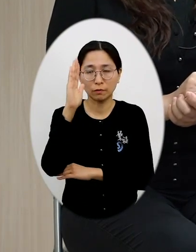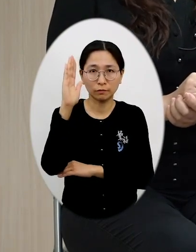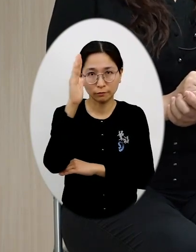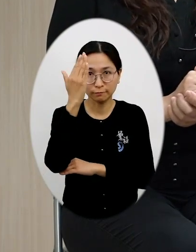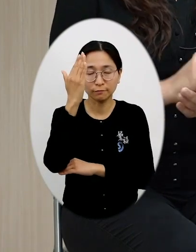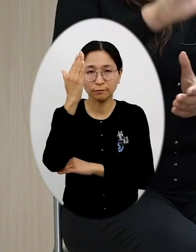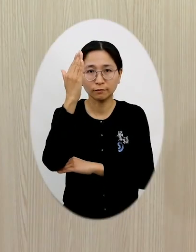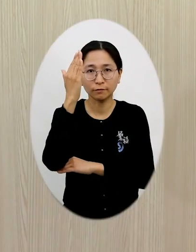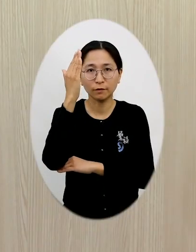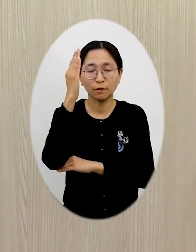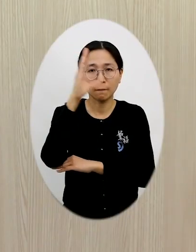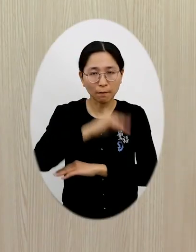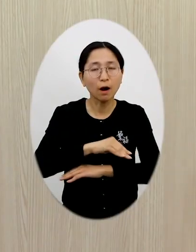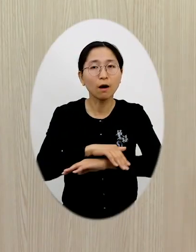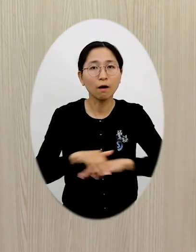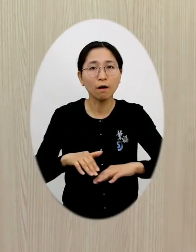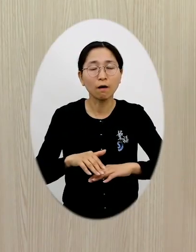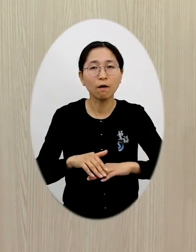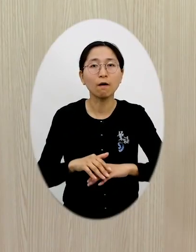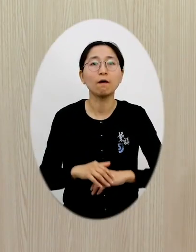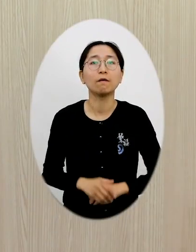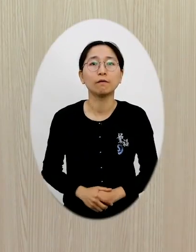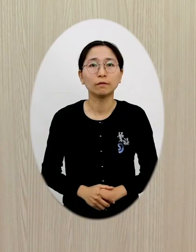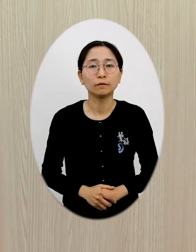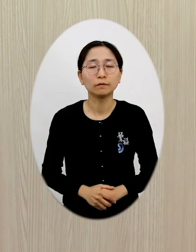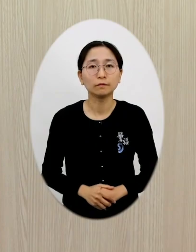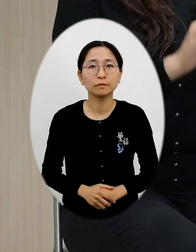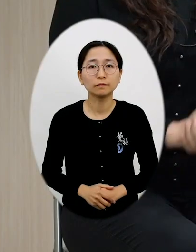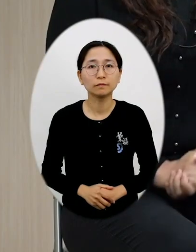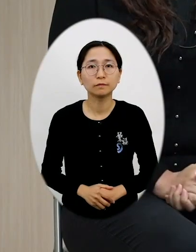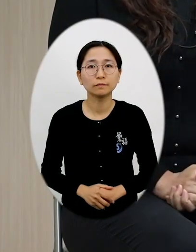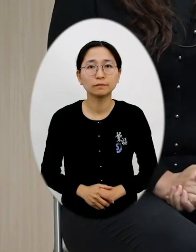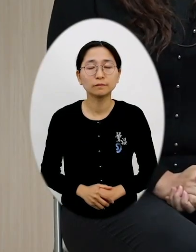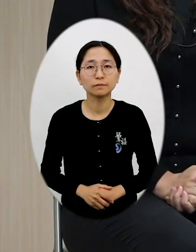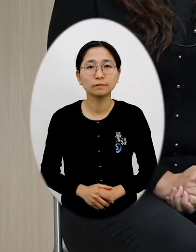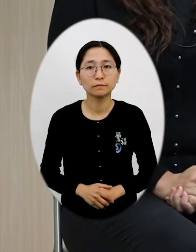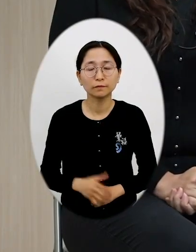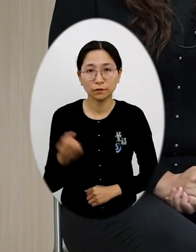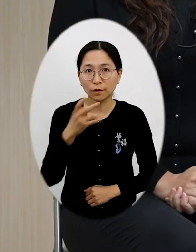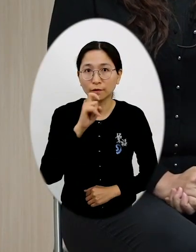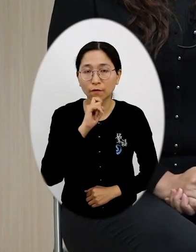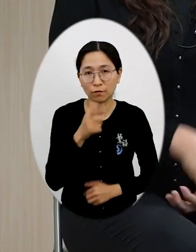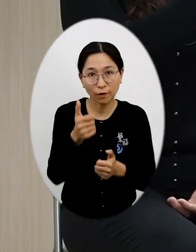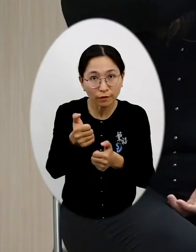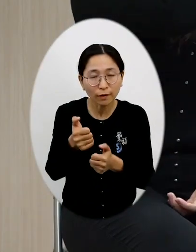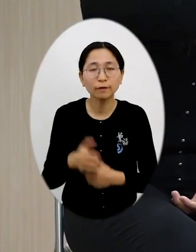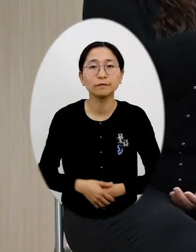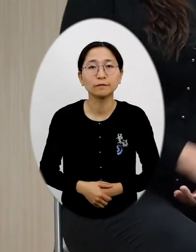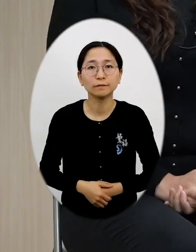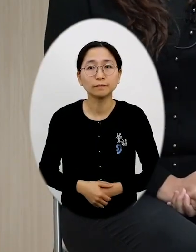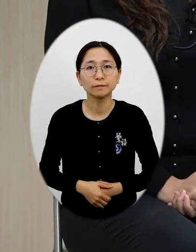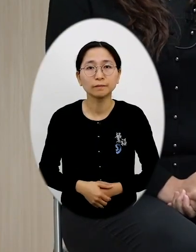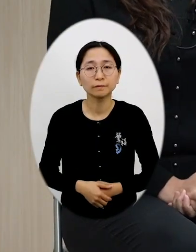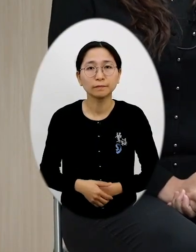声， 千祈唔好。 晚安变咗收声， 打侧只手。 哦，打侧。 晚安。 晚安。 系啦，仲有一个， okay, 多谢